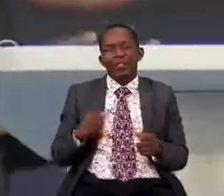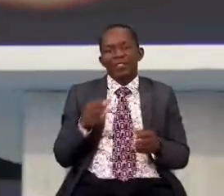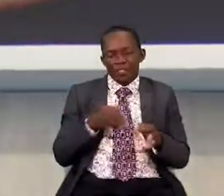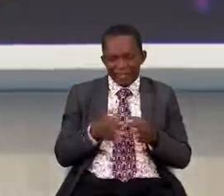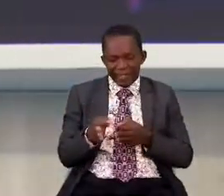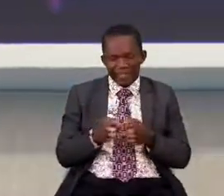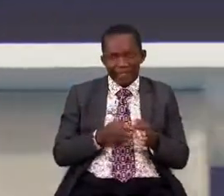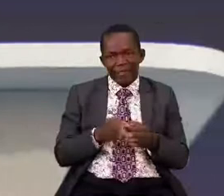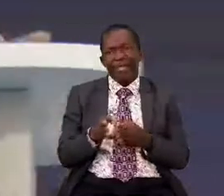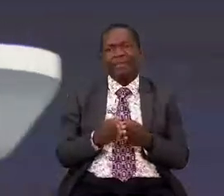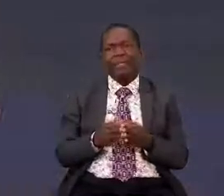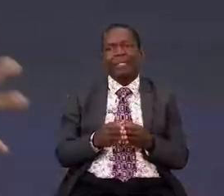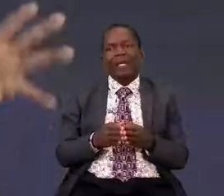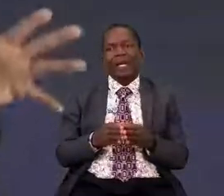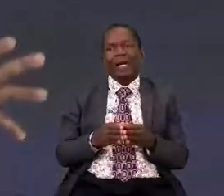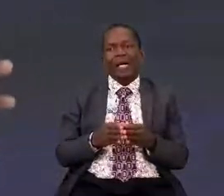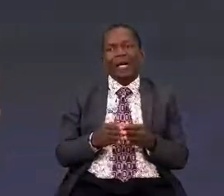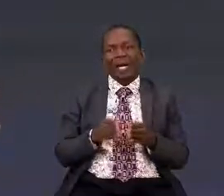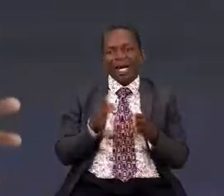périmètres du ministère.